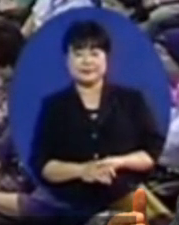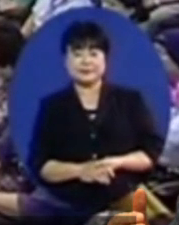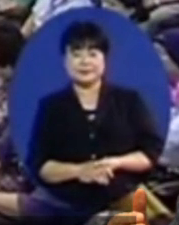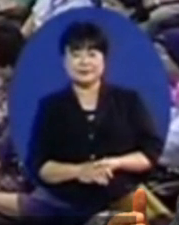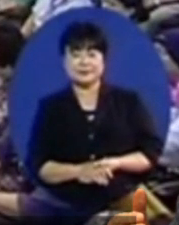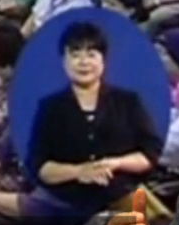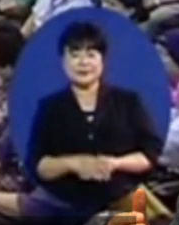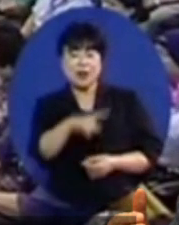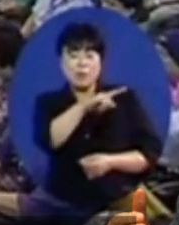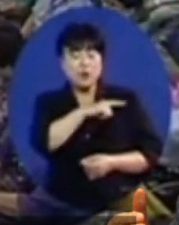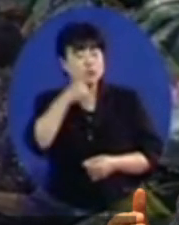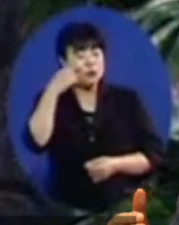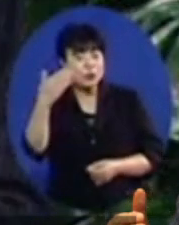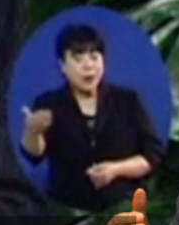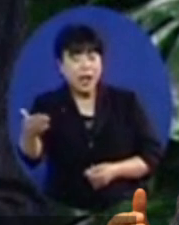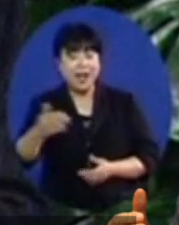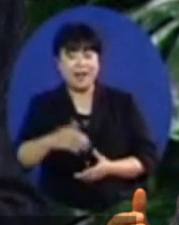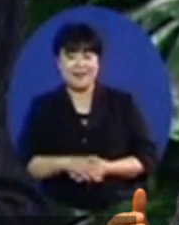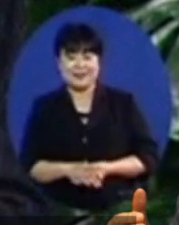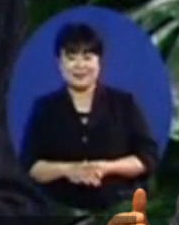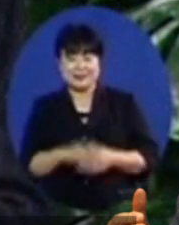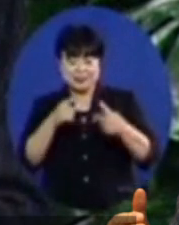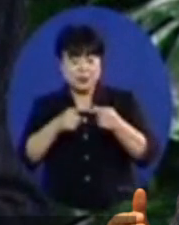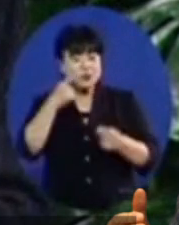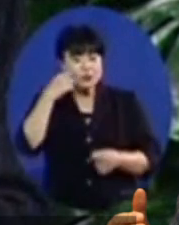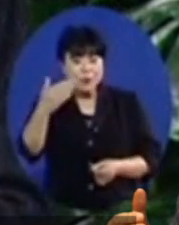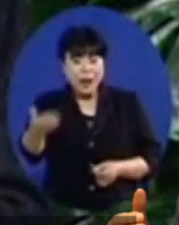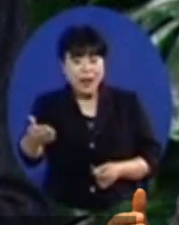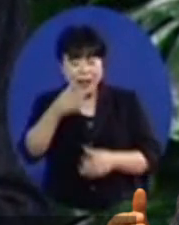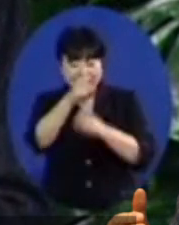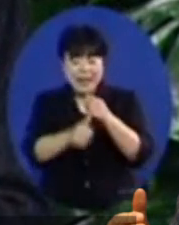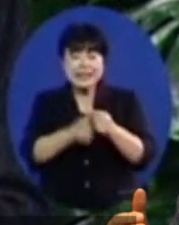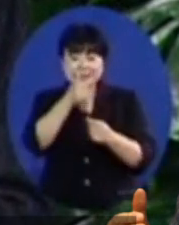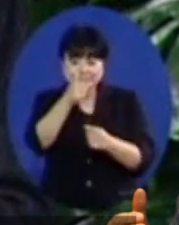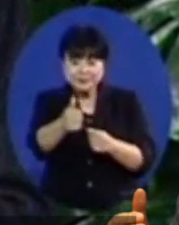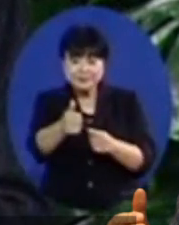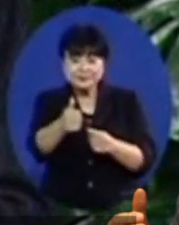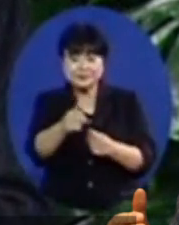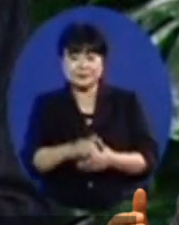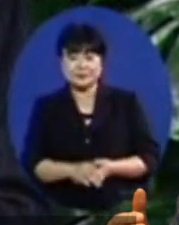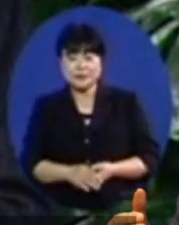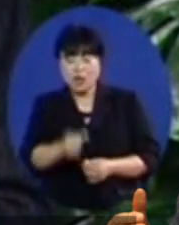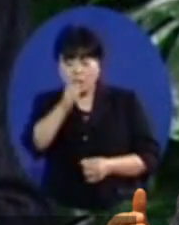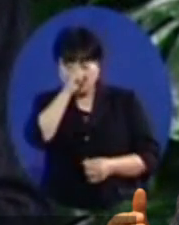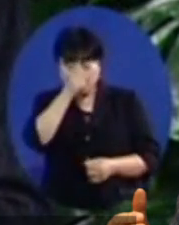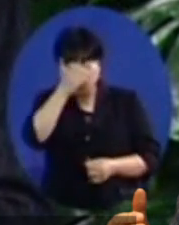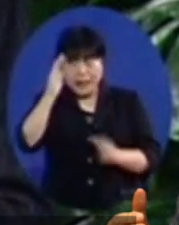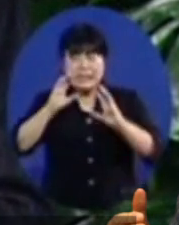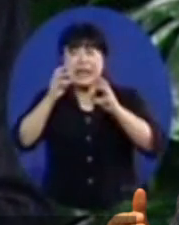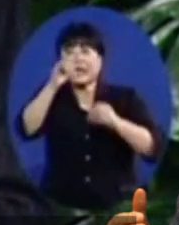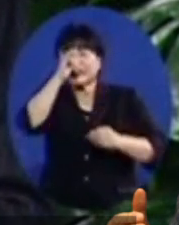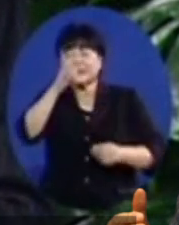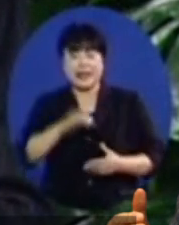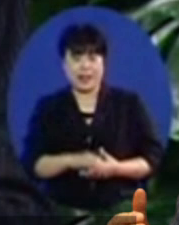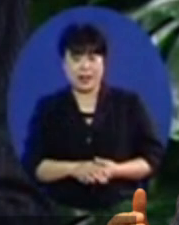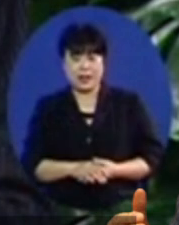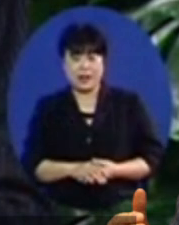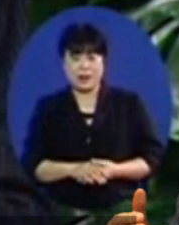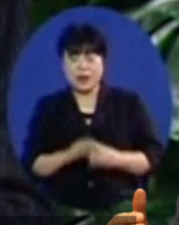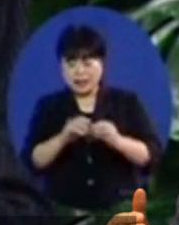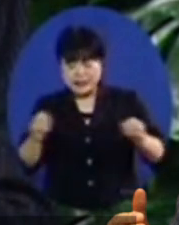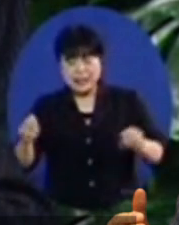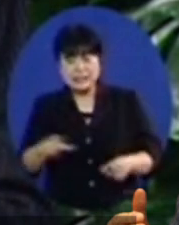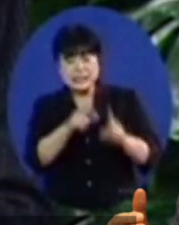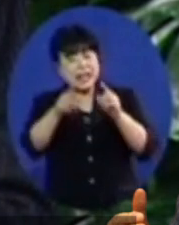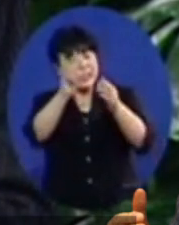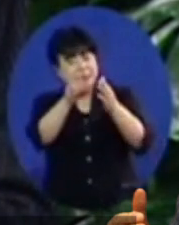나보고 제일 먼저 묻는 질문이 그거예요. 하나님이 그렇게 좋은 천당을 가지고 있으면서 왜 이 땅에 사는